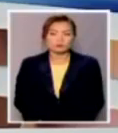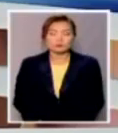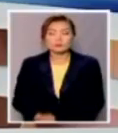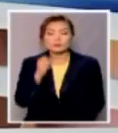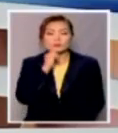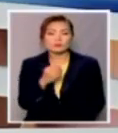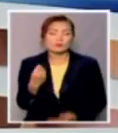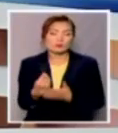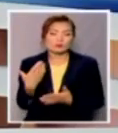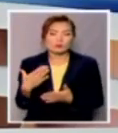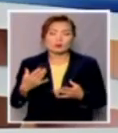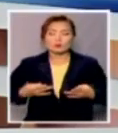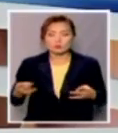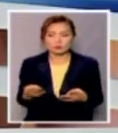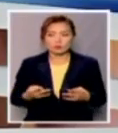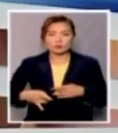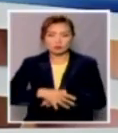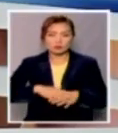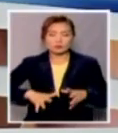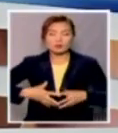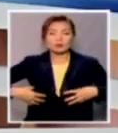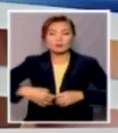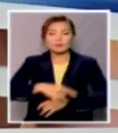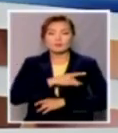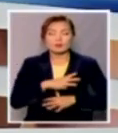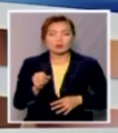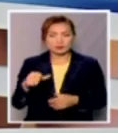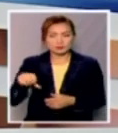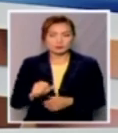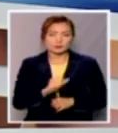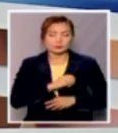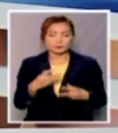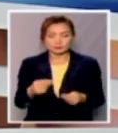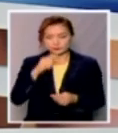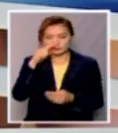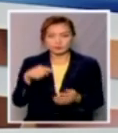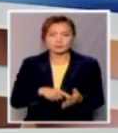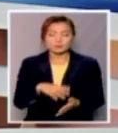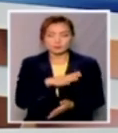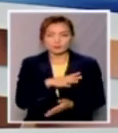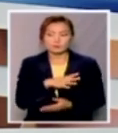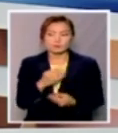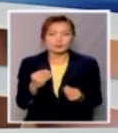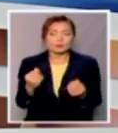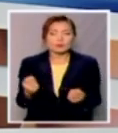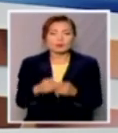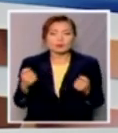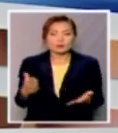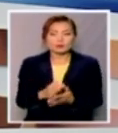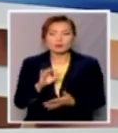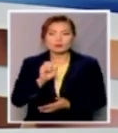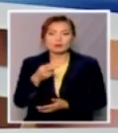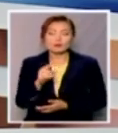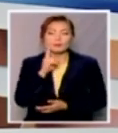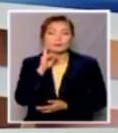Kartı bar üydün kazınası bar. Halkaralık otbası merekesi aptanın demalıs gününe tura gelse de elusiz kalmadı. Esatay